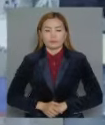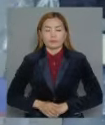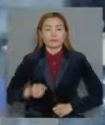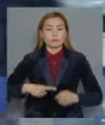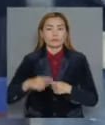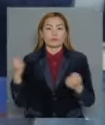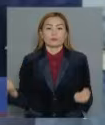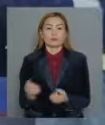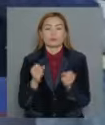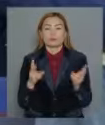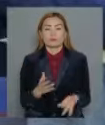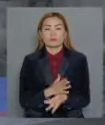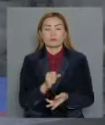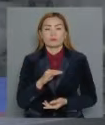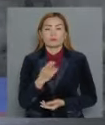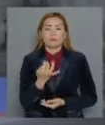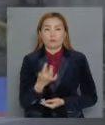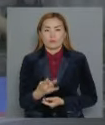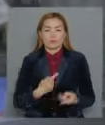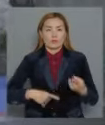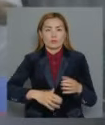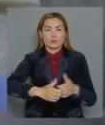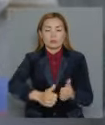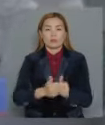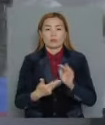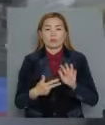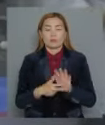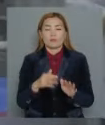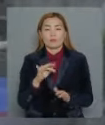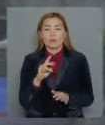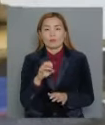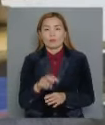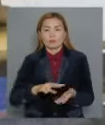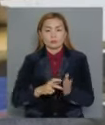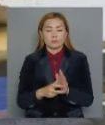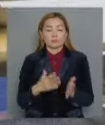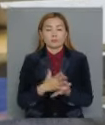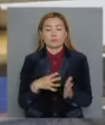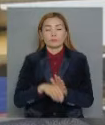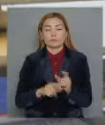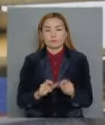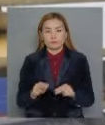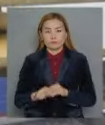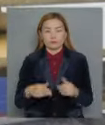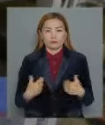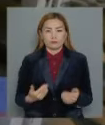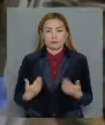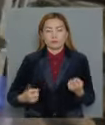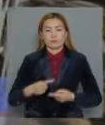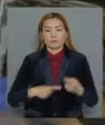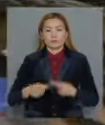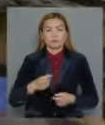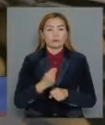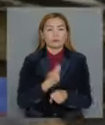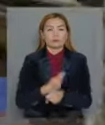Кәсіпкерлерді қолдау мақсатында Атамекен кәсіпкерлер палатасы жанынан 8 профильді комитет құрылған. Онда оқыту, кеңес беру, кәсіпкерлерді